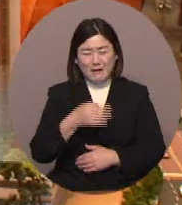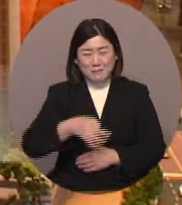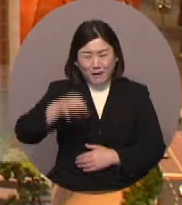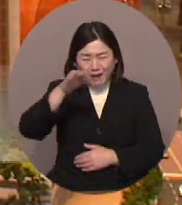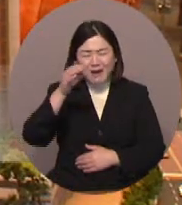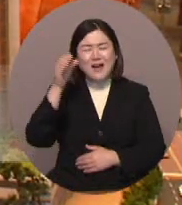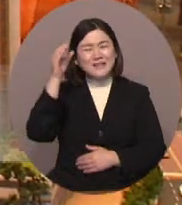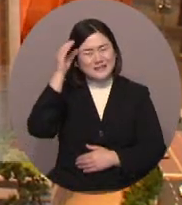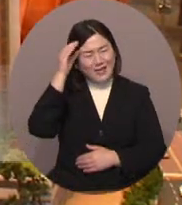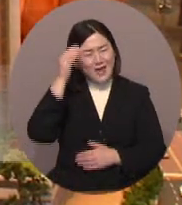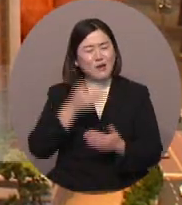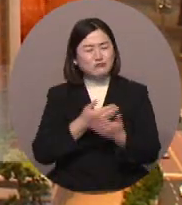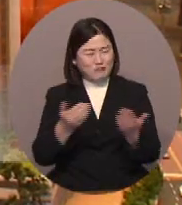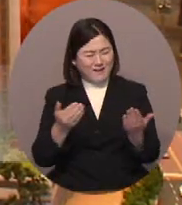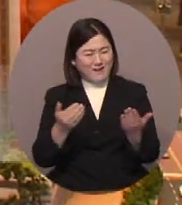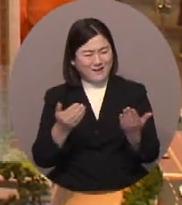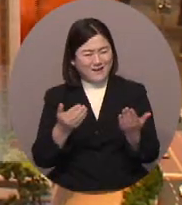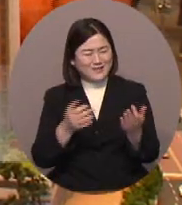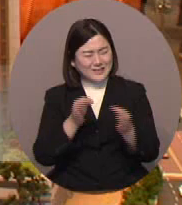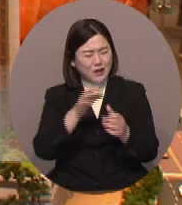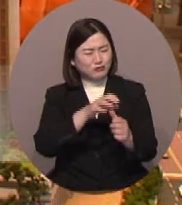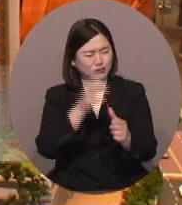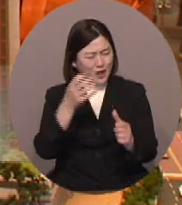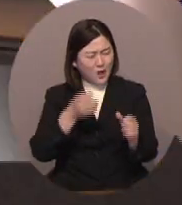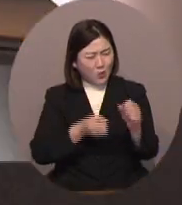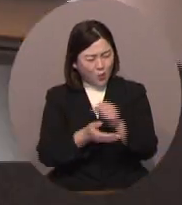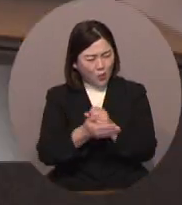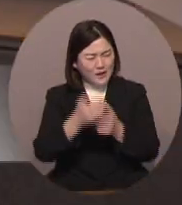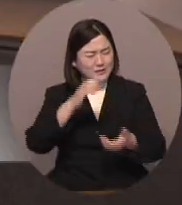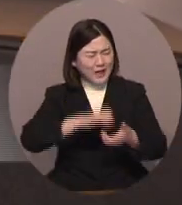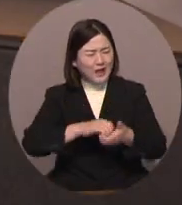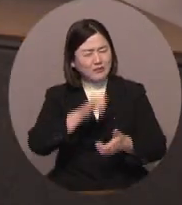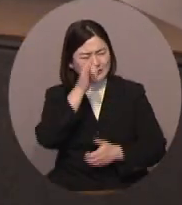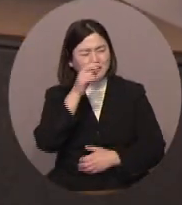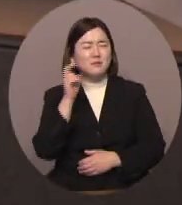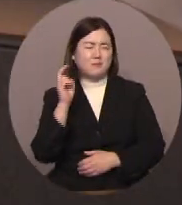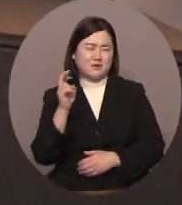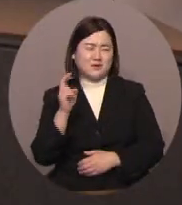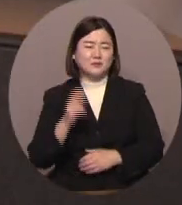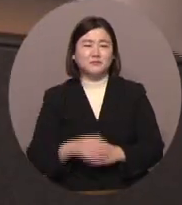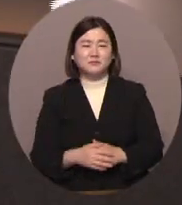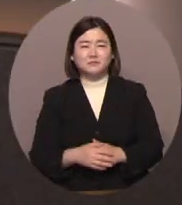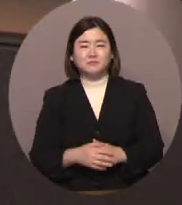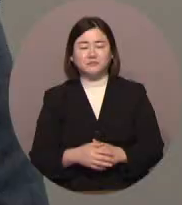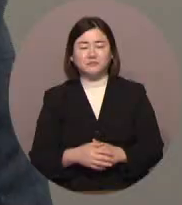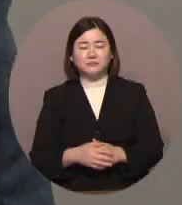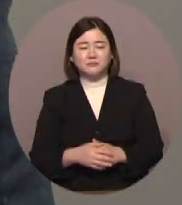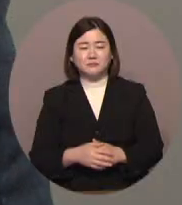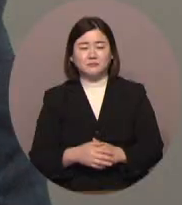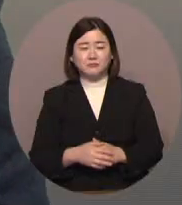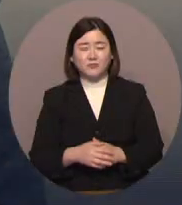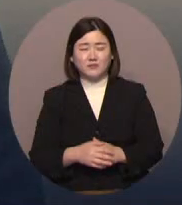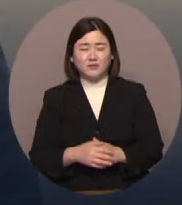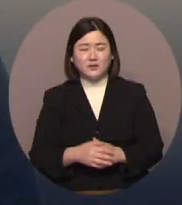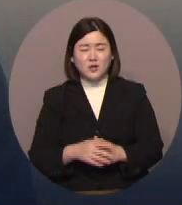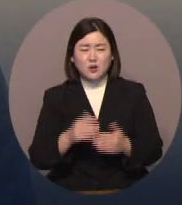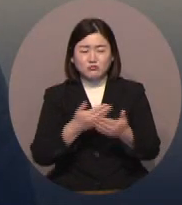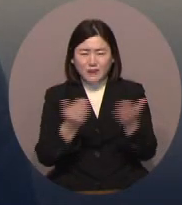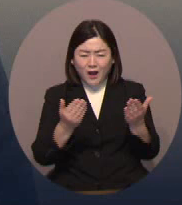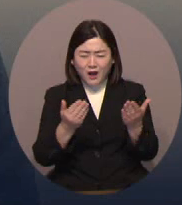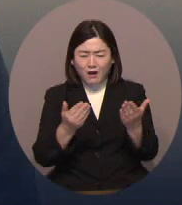상승을 기대할 수 있는 분양 시장에 규제 해제 효과가 국한될 것이라는 분석도 나오고 있습니다. 규제 해제가 되면 이제